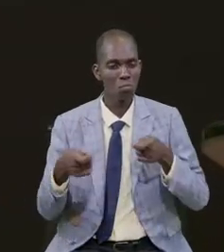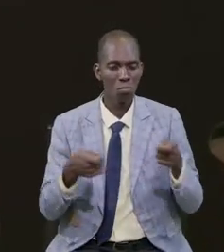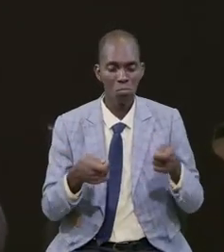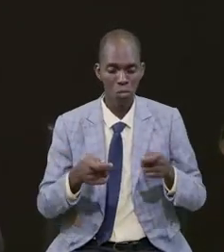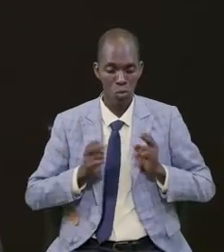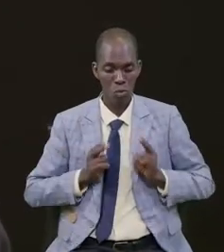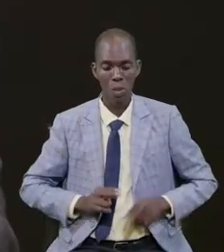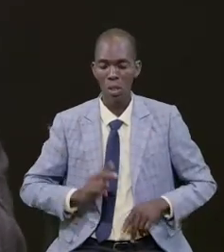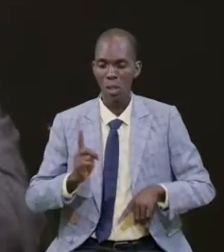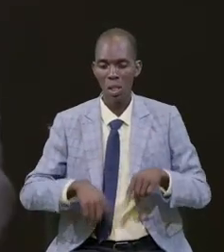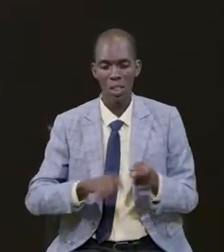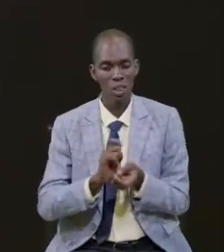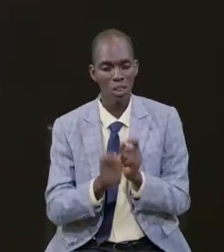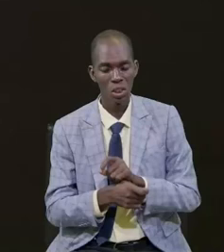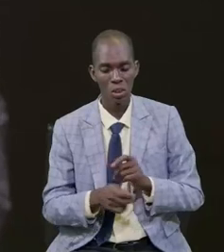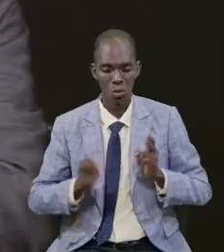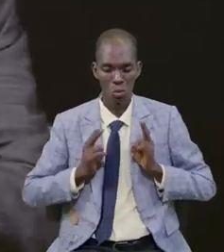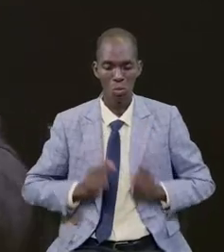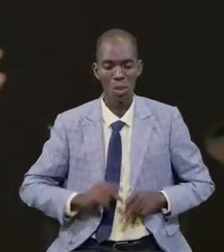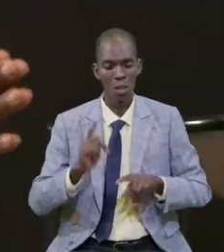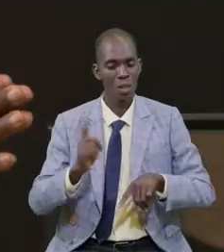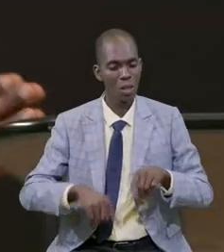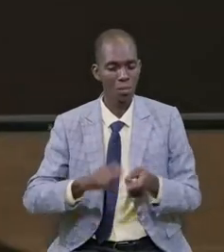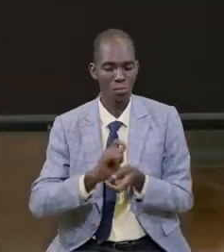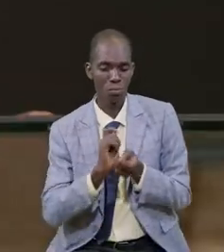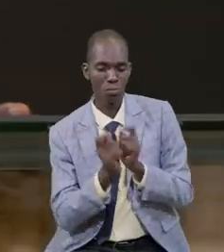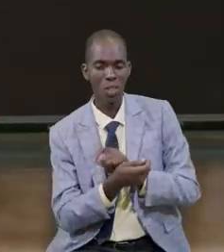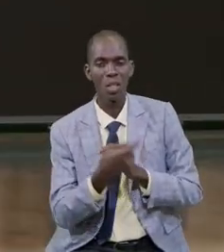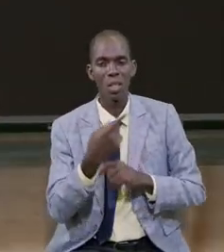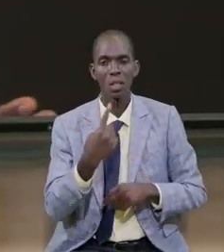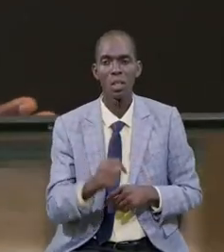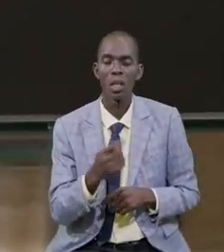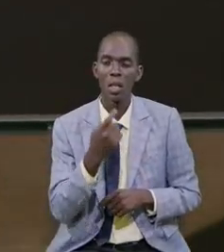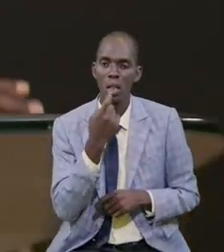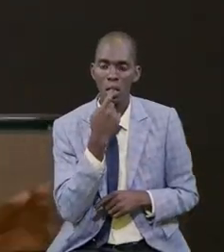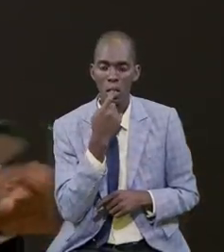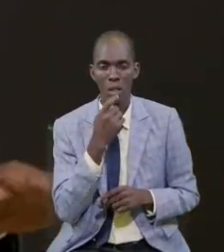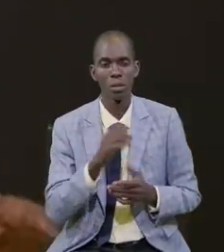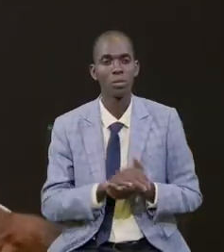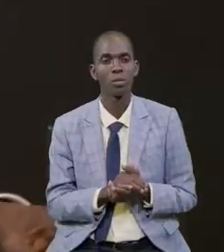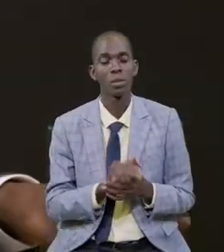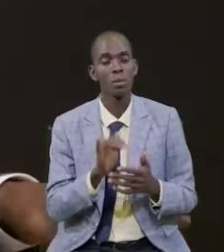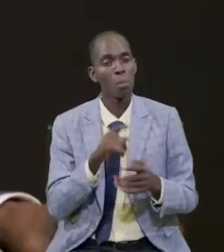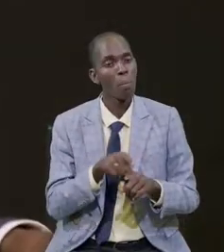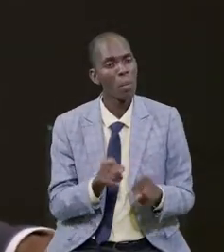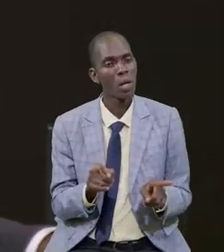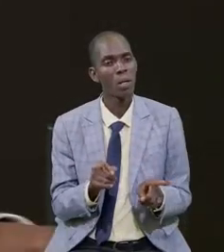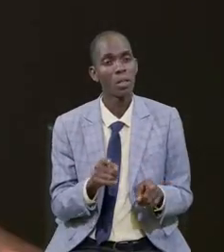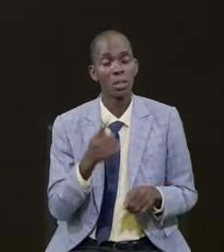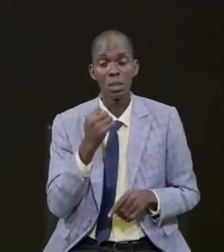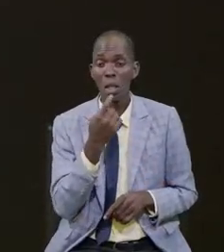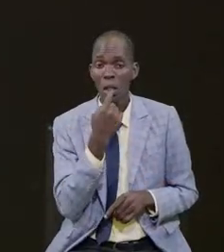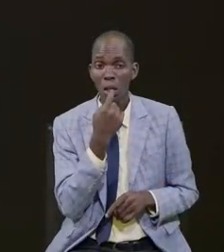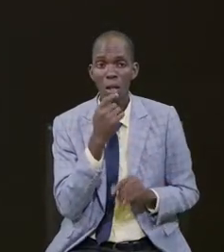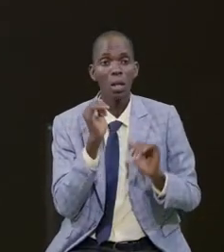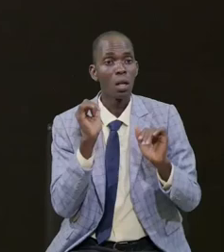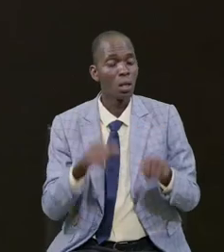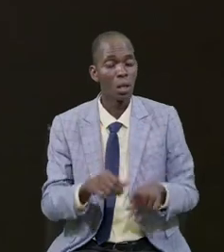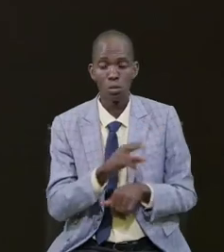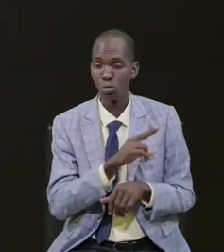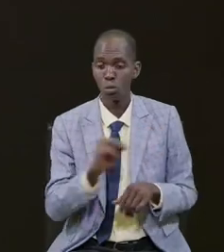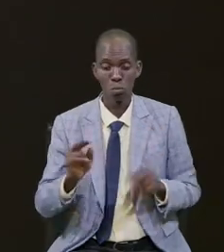dompter, ne peut pas changer, ne peut pas transformer la langue. C'est pourquoi c'est dit. Mais la langue,